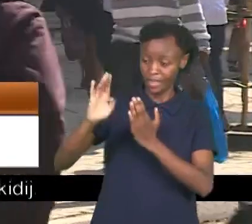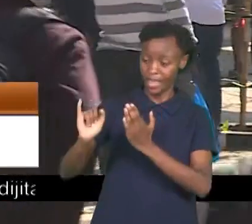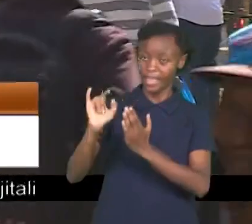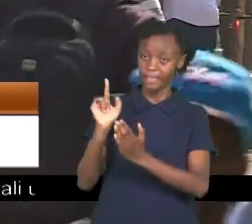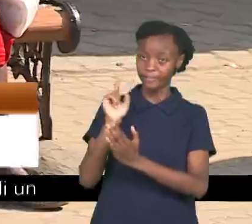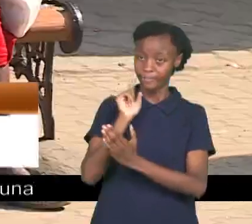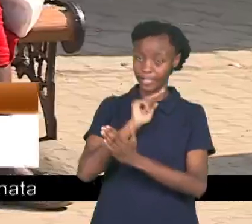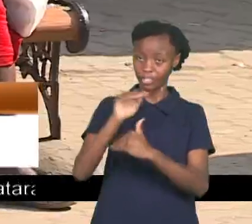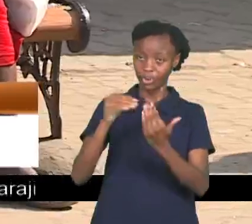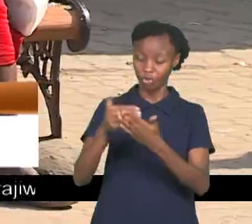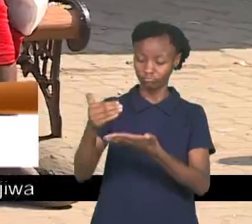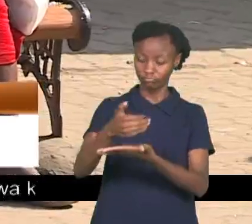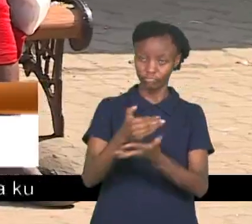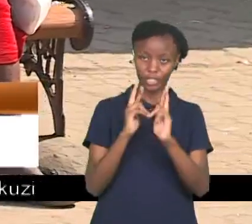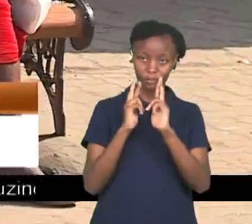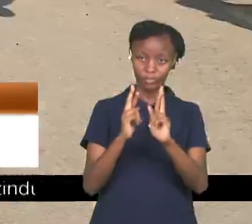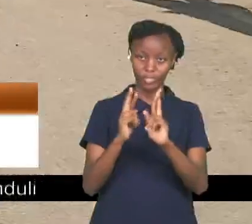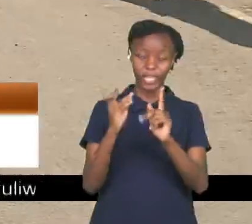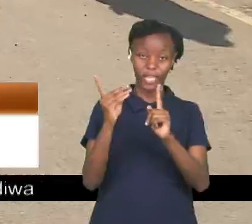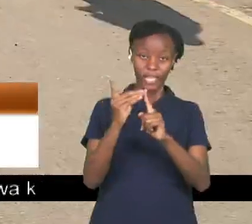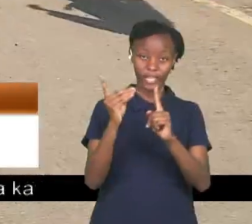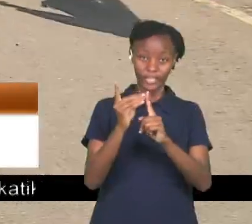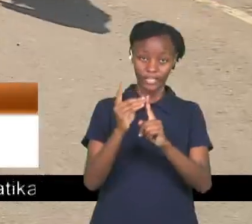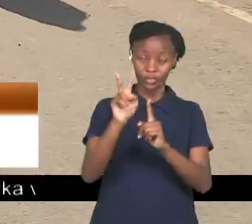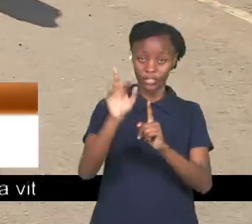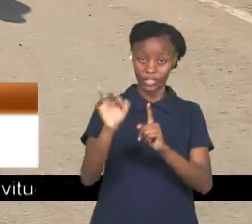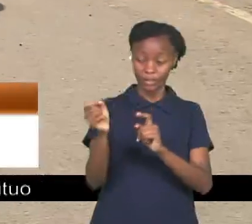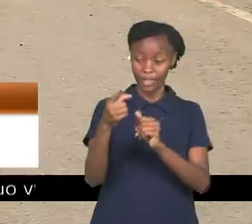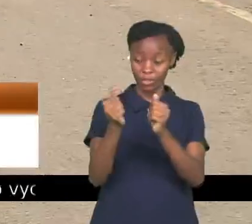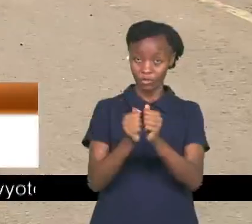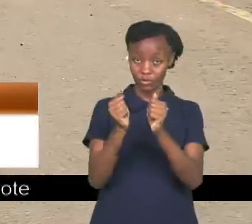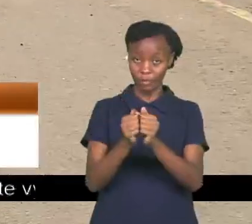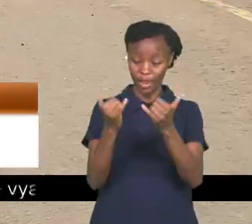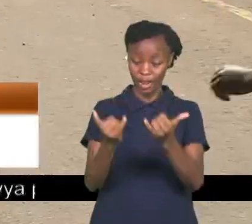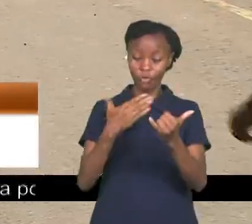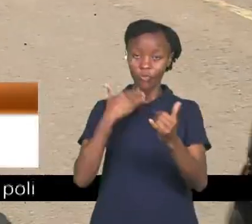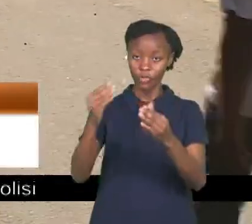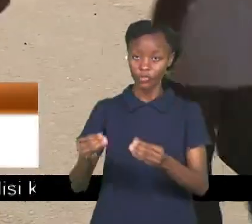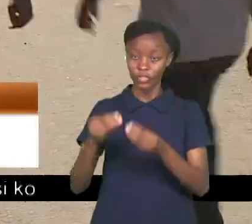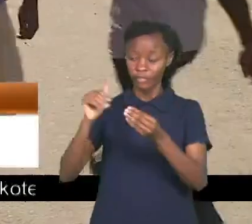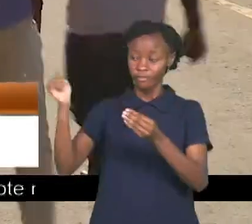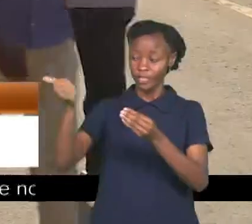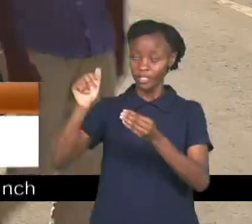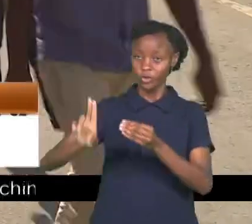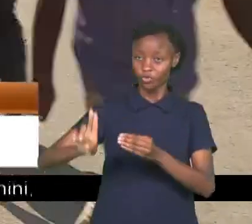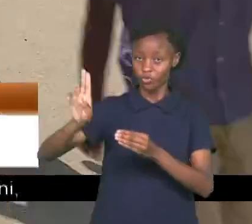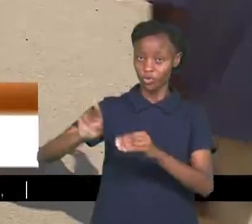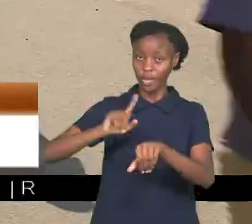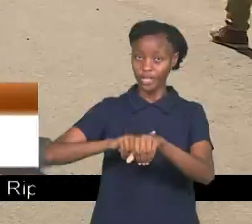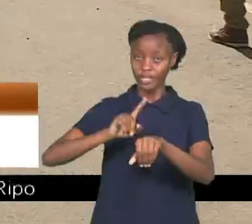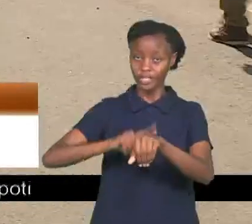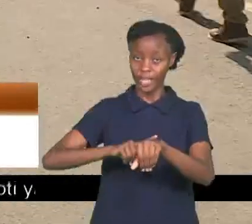kamili mwezi wa Oktoba tarehe 23, na kufikia sasa wanajiandaa kufikisha ripoti hiyo mbele ya rais siku ya Jumanne